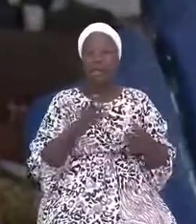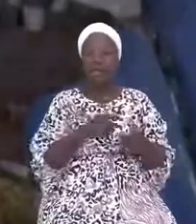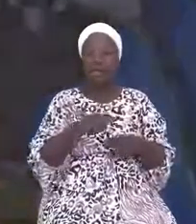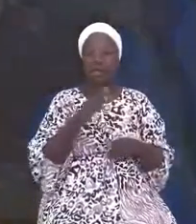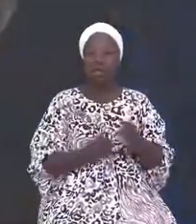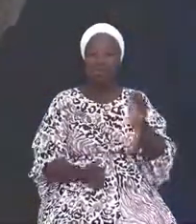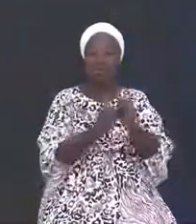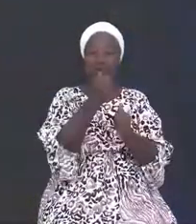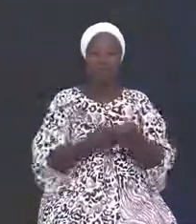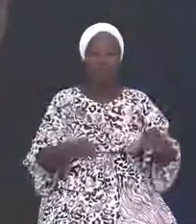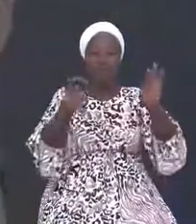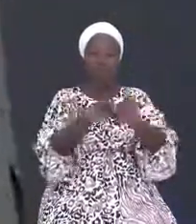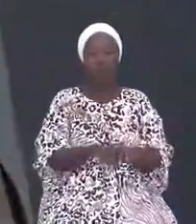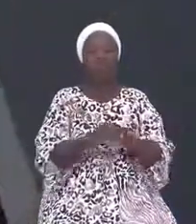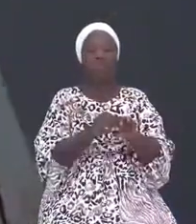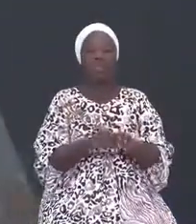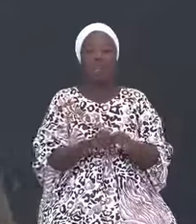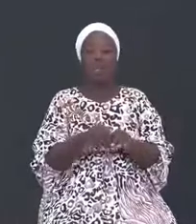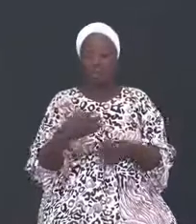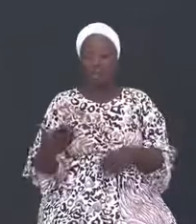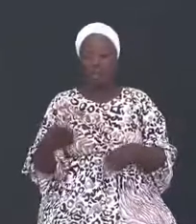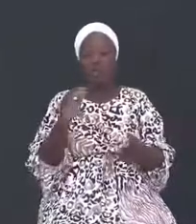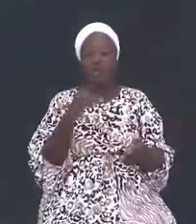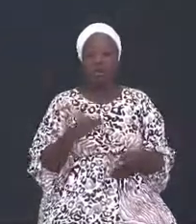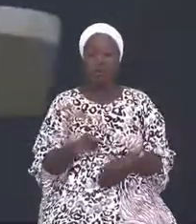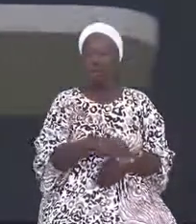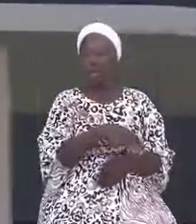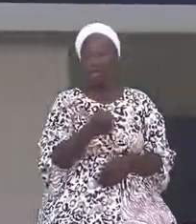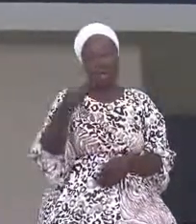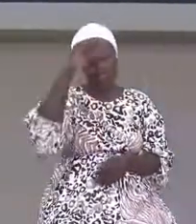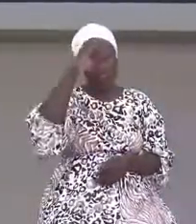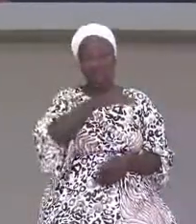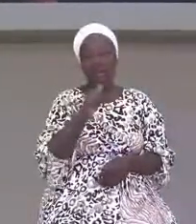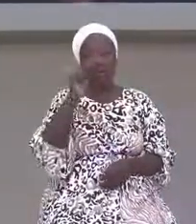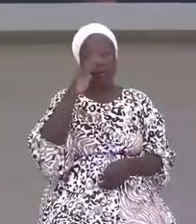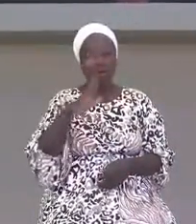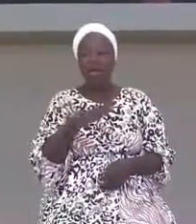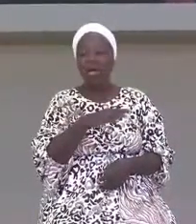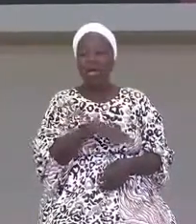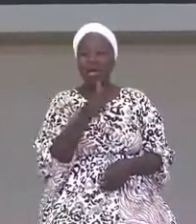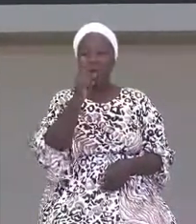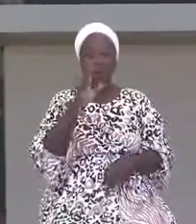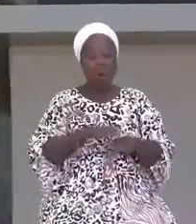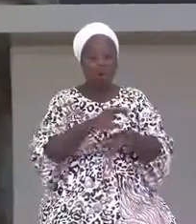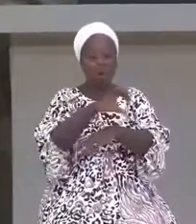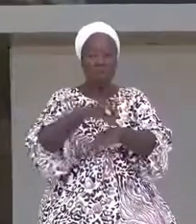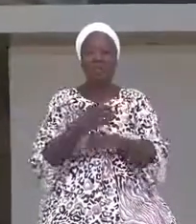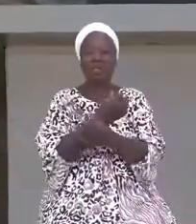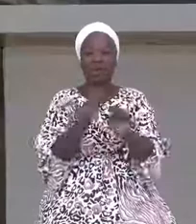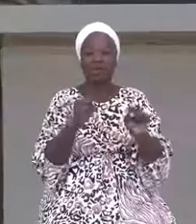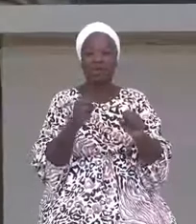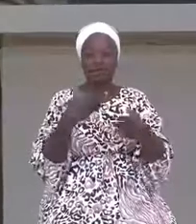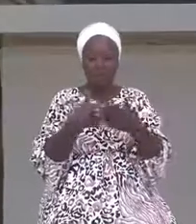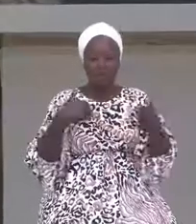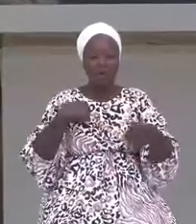la possession la plus importante de tout homme, de toute femme, de quiconque sur la terre, le salut. Avant